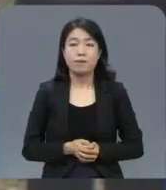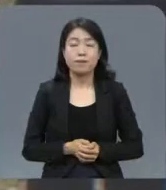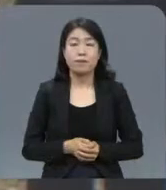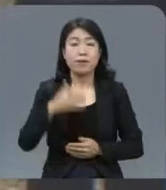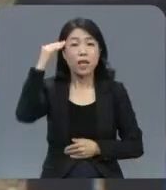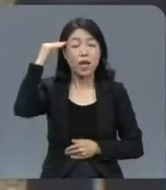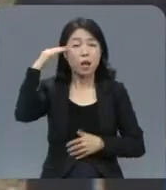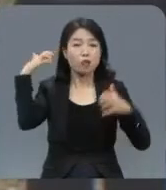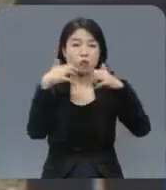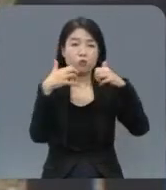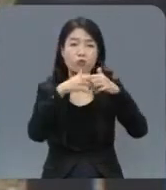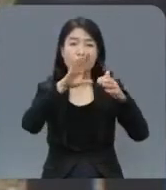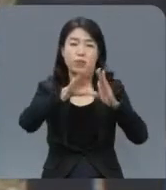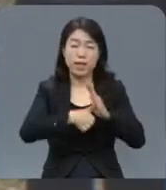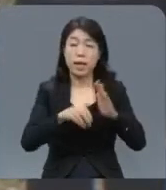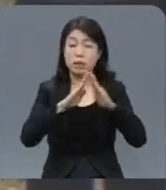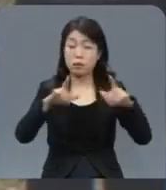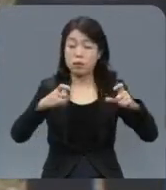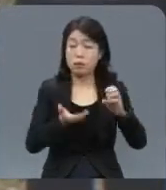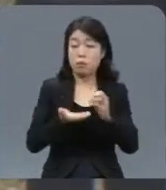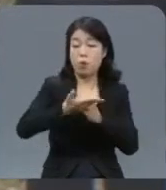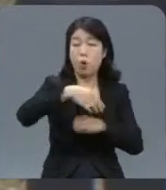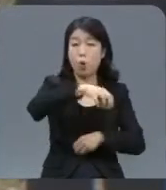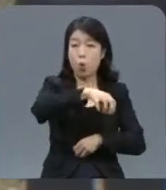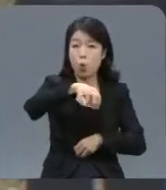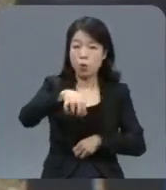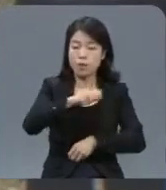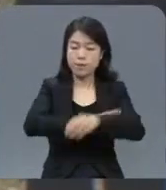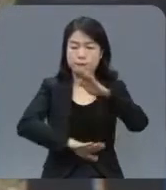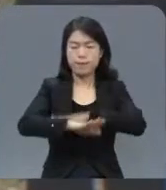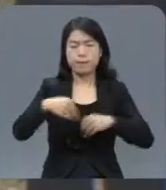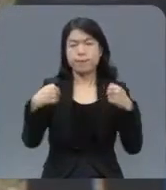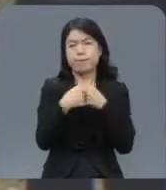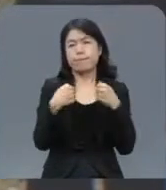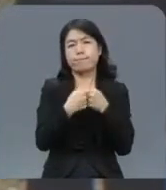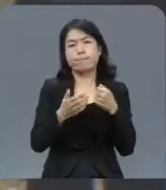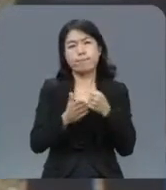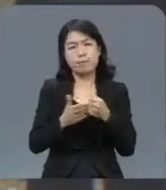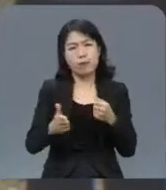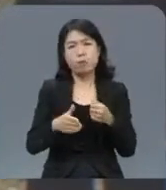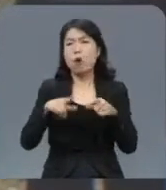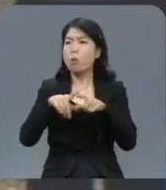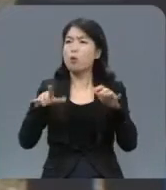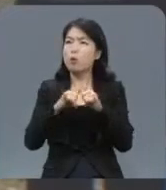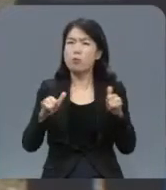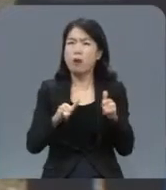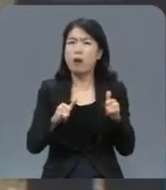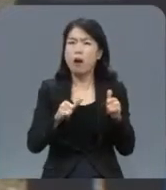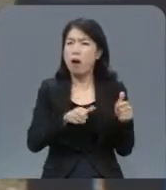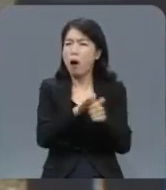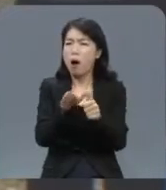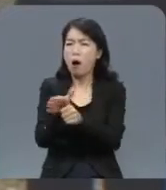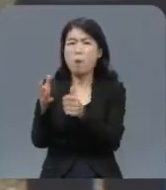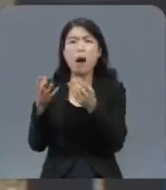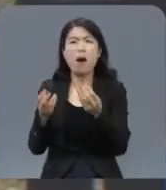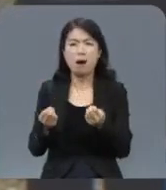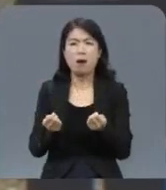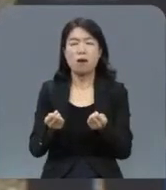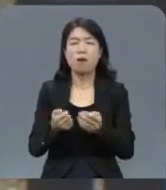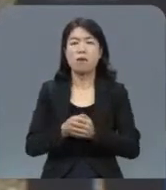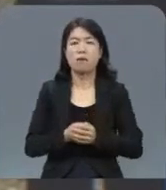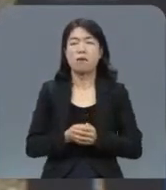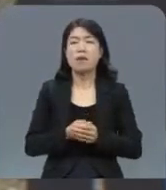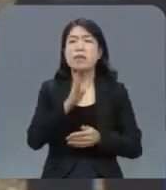한국전쟁 당시의 전남에서 엄 지역에서도 좌우 갈등 속에서 많은 민간인이 희생된 것으로 알려져 있습니다